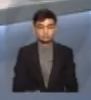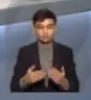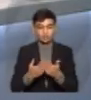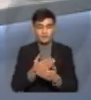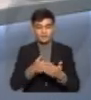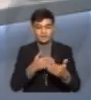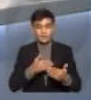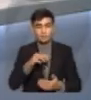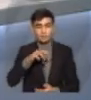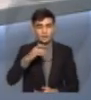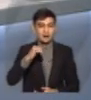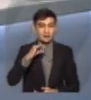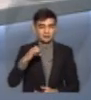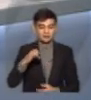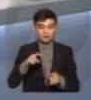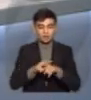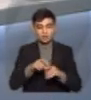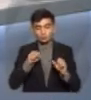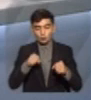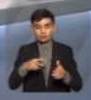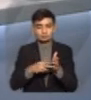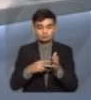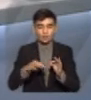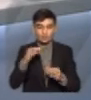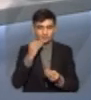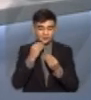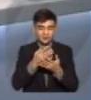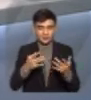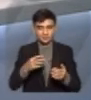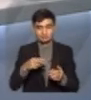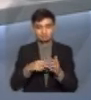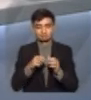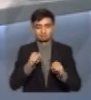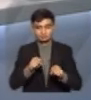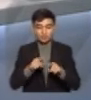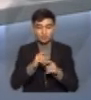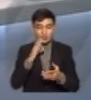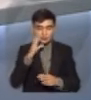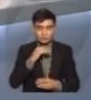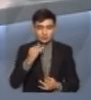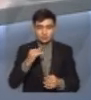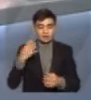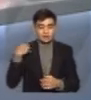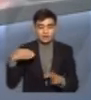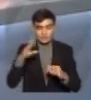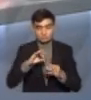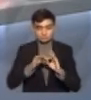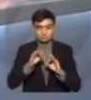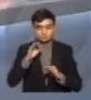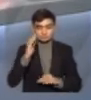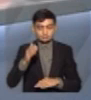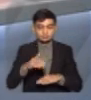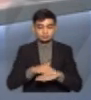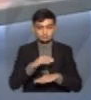предновогодний прайс. Можно ли держать цены на продукты питания? Что для этого предпринимают чиновники? Об этом и не только. Сегодня в